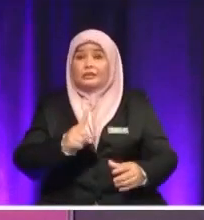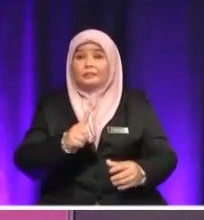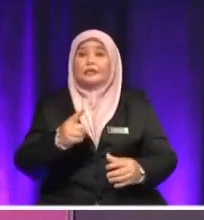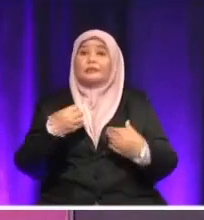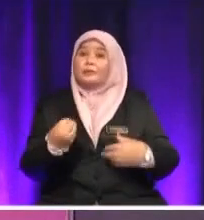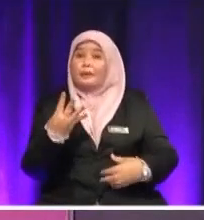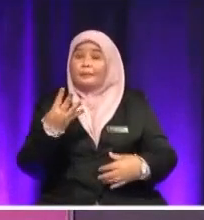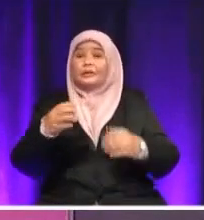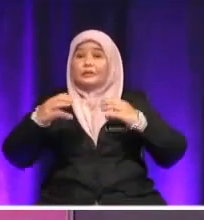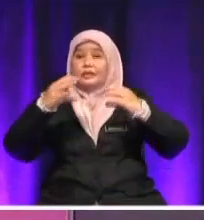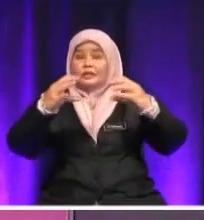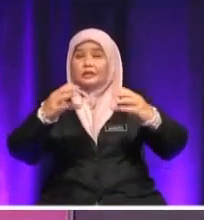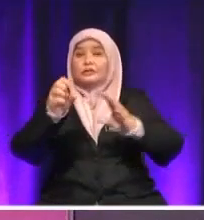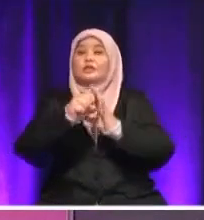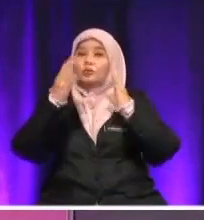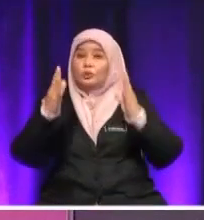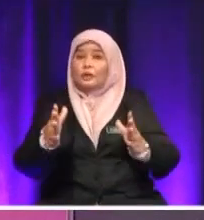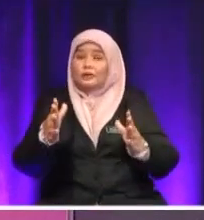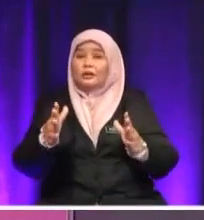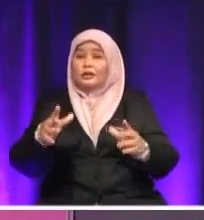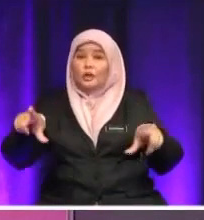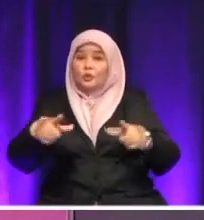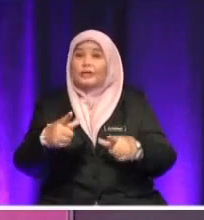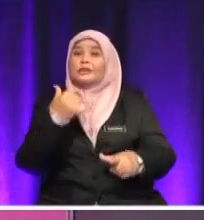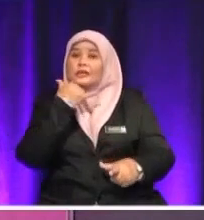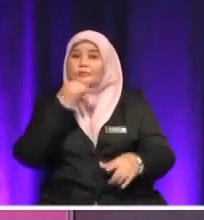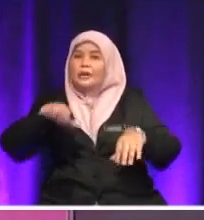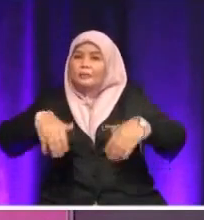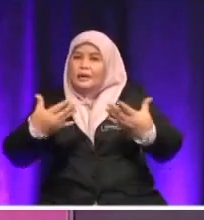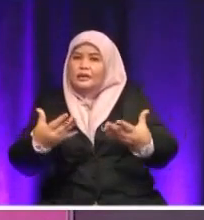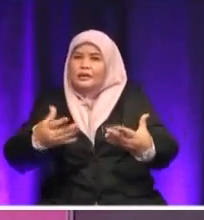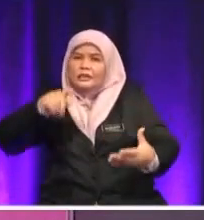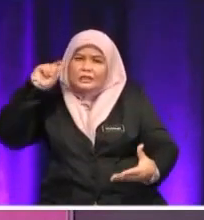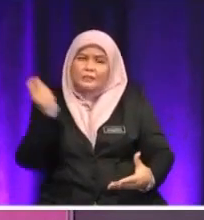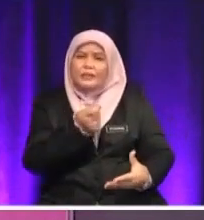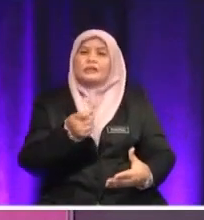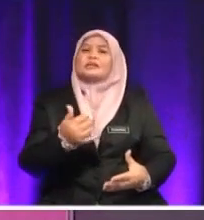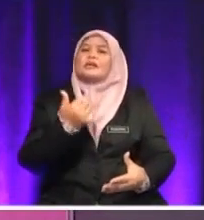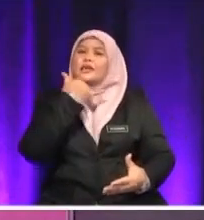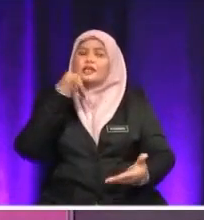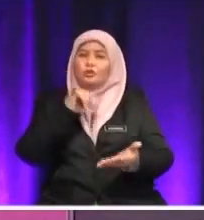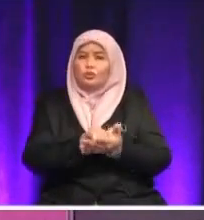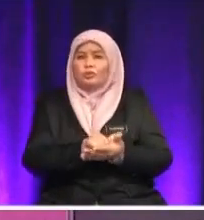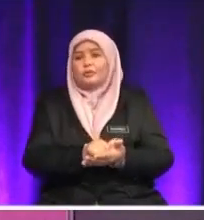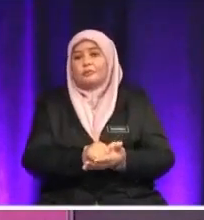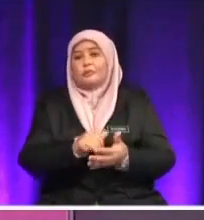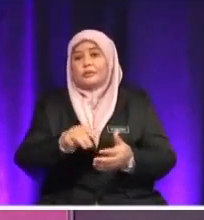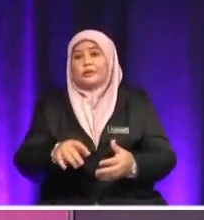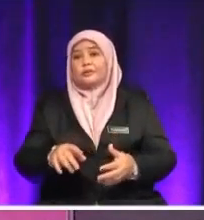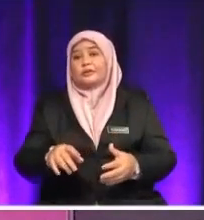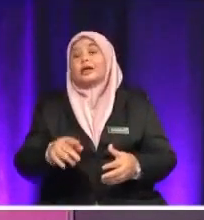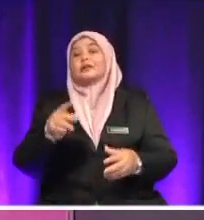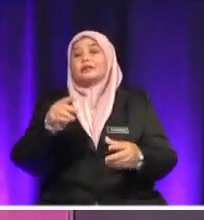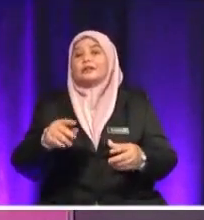beberapa cara. Jadi kalau seseorang itu melakukan kesalahan, bagaimana nak sabitkan kesalahan itu sama ada dia melakukannya ataupun